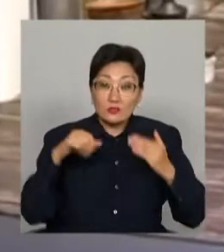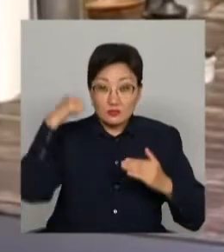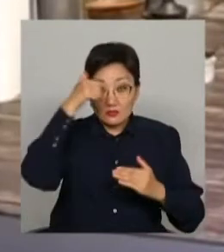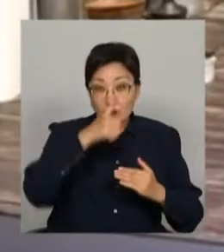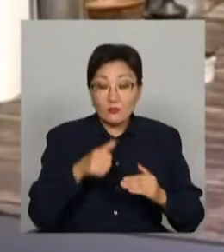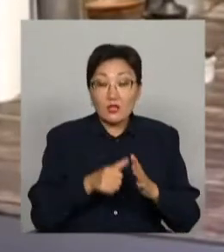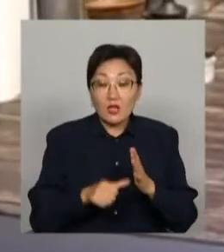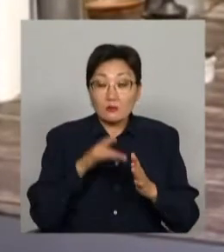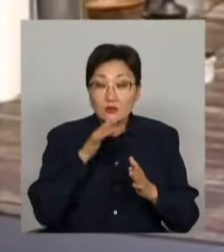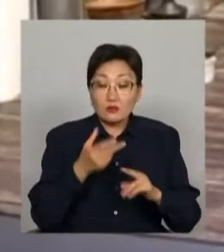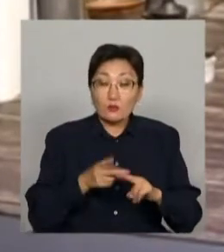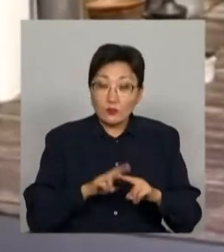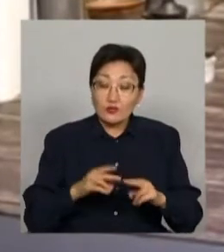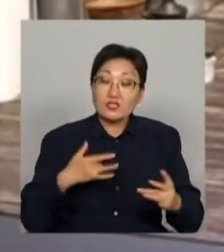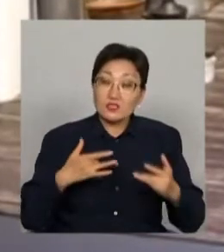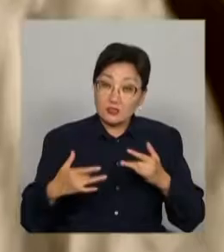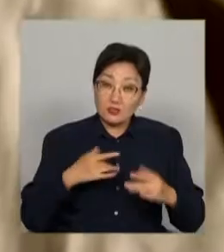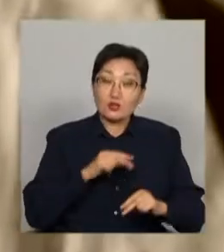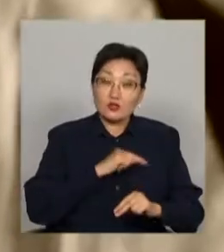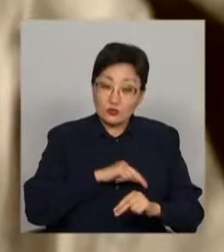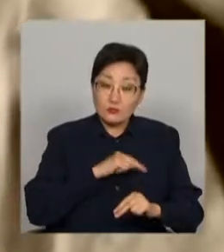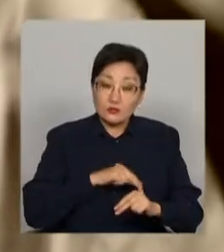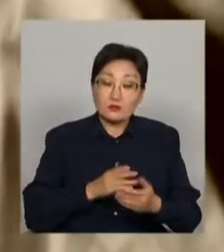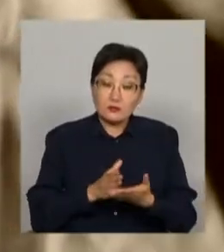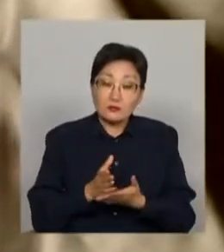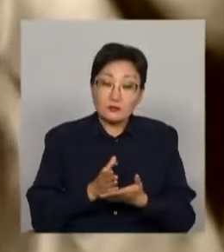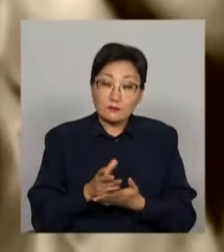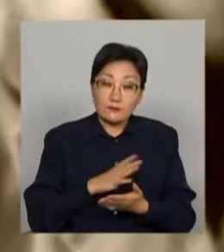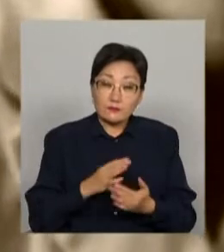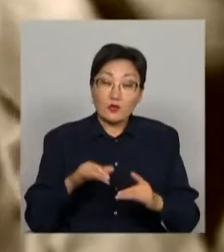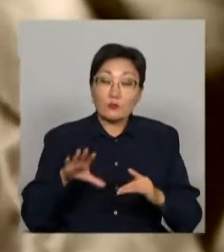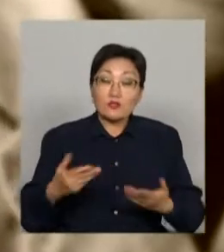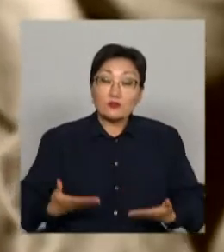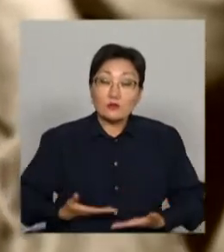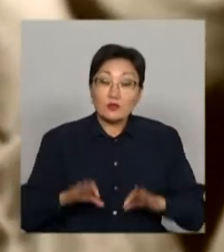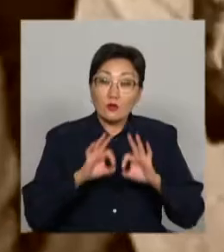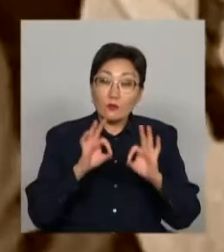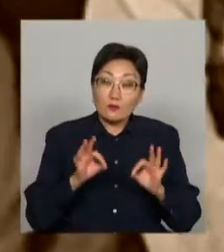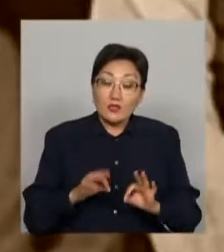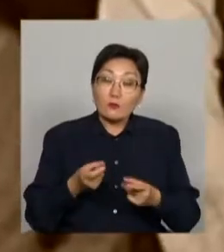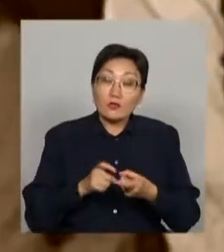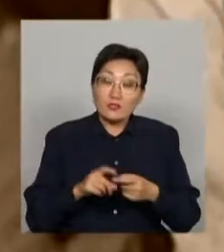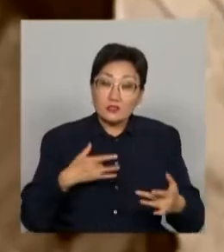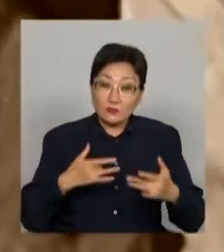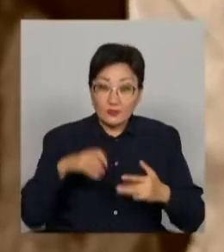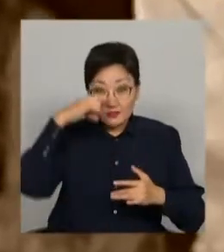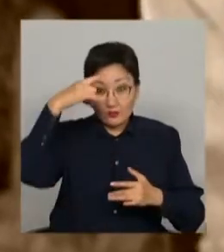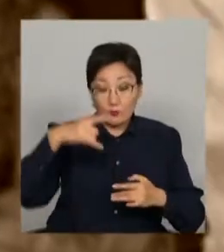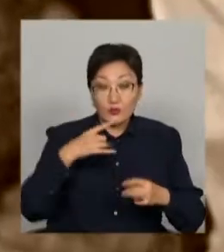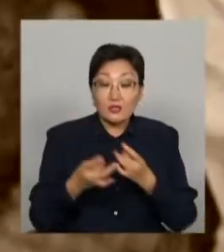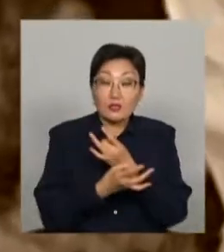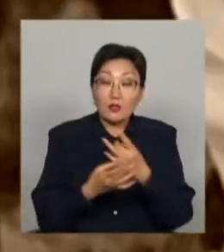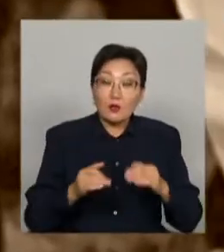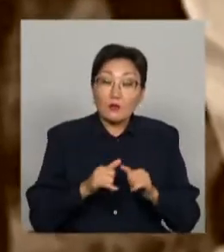аттай 60 жыл өнер додасында табан ауыстырмай еңбек етті. Өмірі өнермен өрілген актриса қазақ мәдениетінің